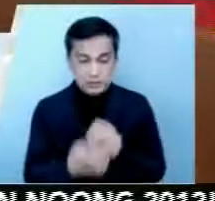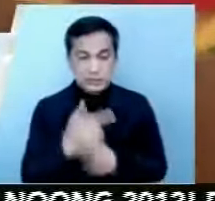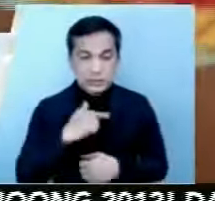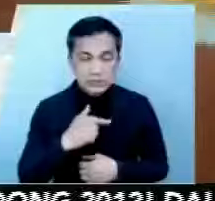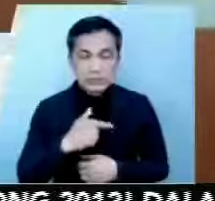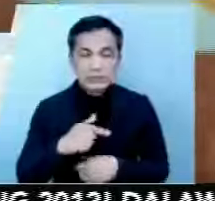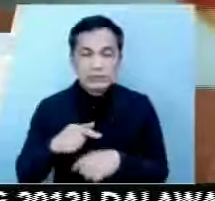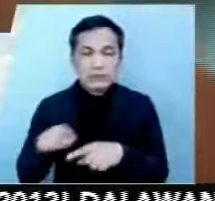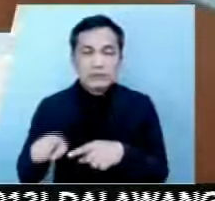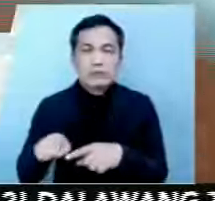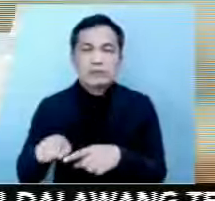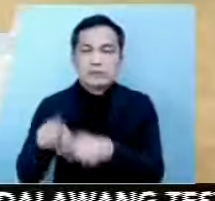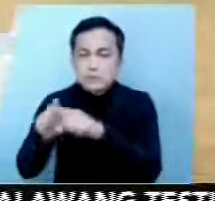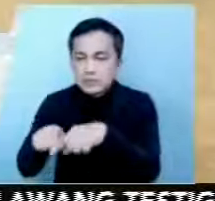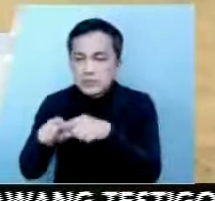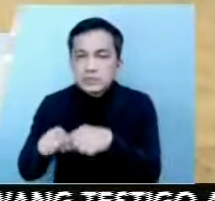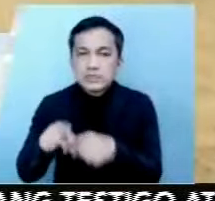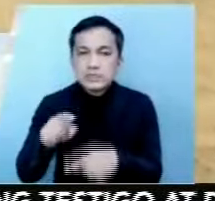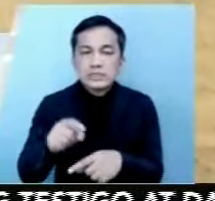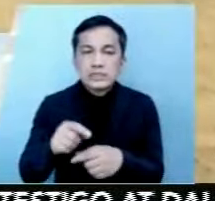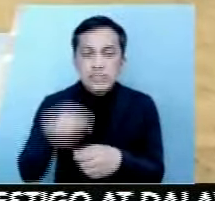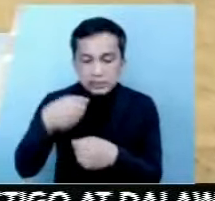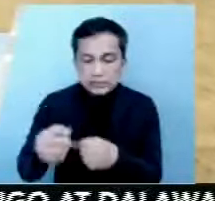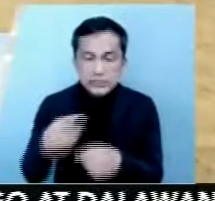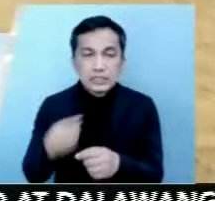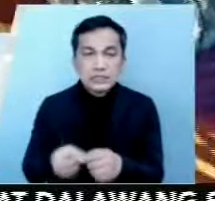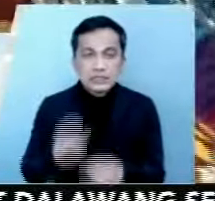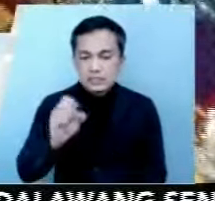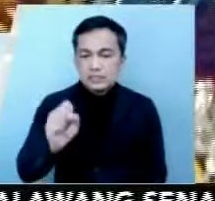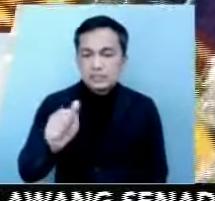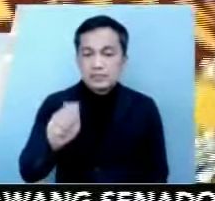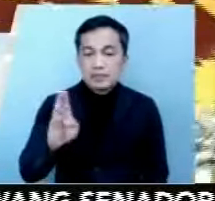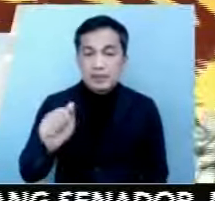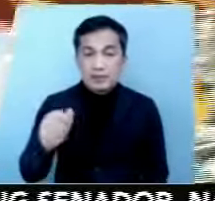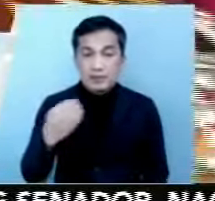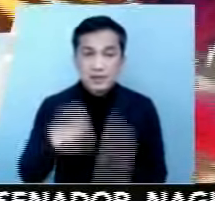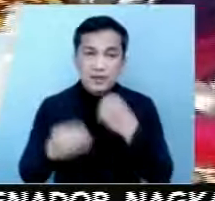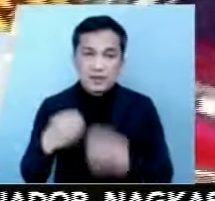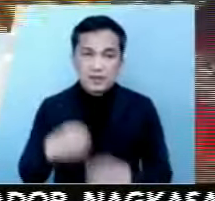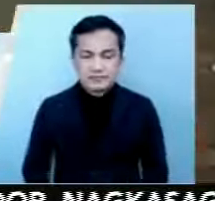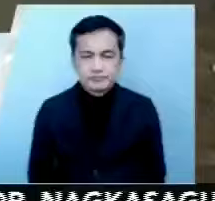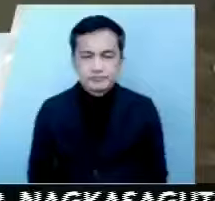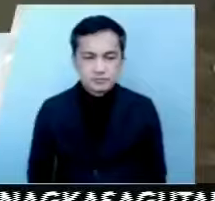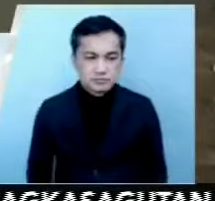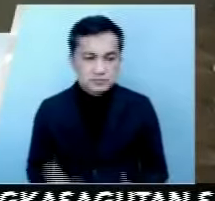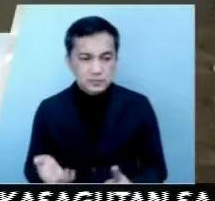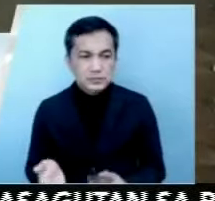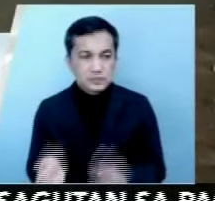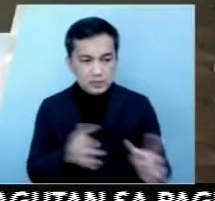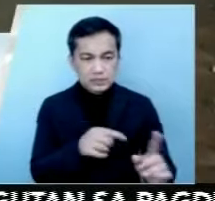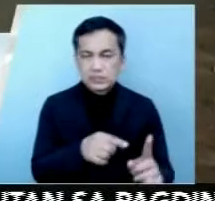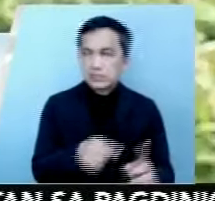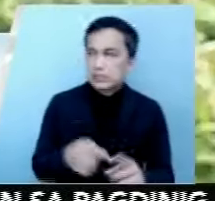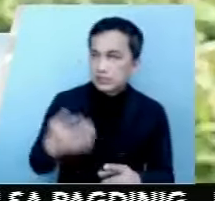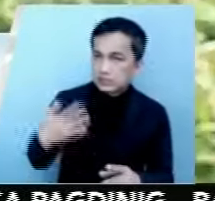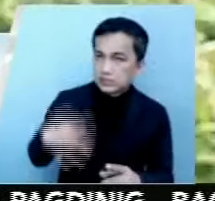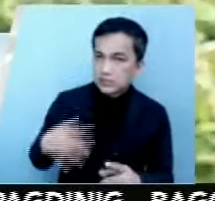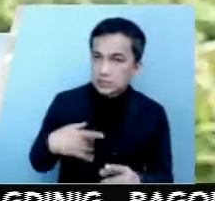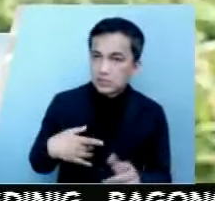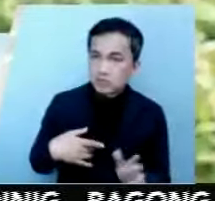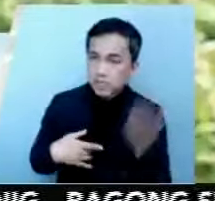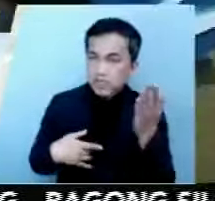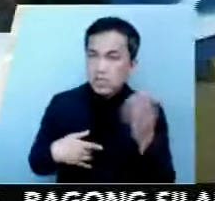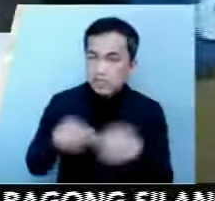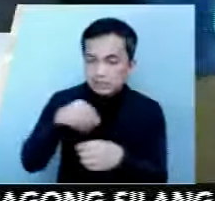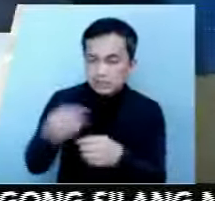sama upang maibsan ang kumakalam nilang sikmura. Diskarte namin sa umaga, saging lang yung pagkain namin, tinitiis